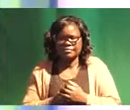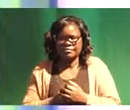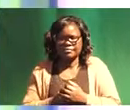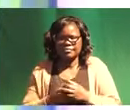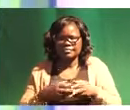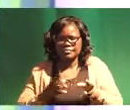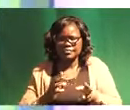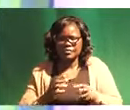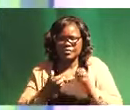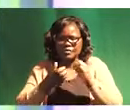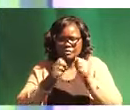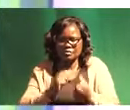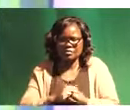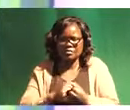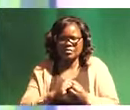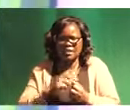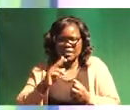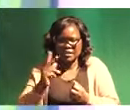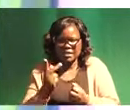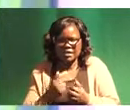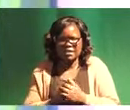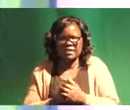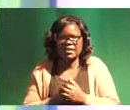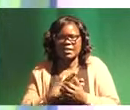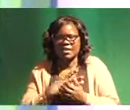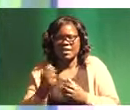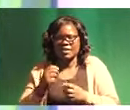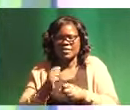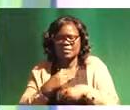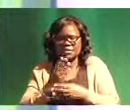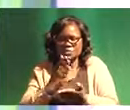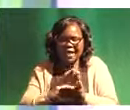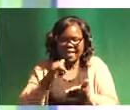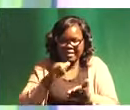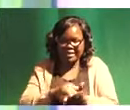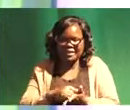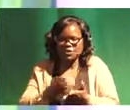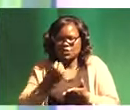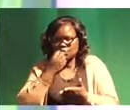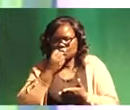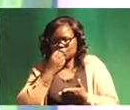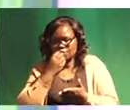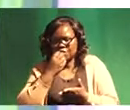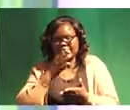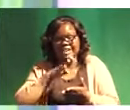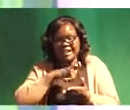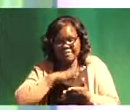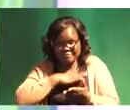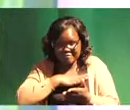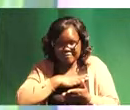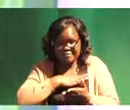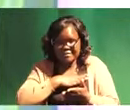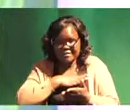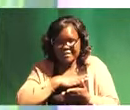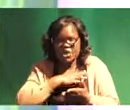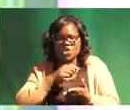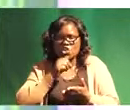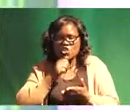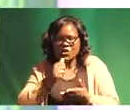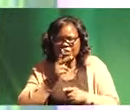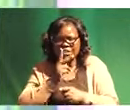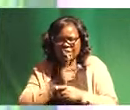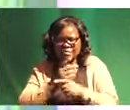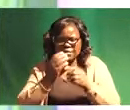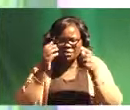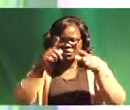Njia ya kubadilisha Kenya na kuhakikisha kwamba chakula inapatikana sio kuweka